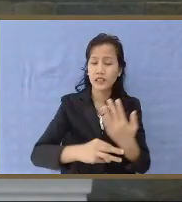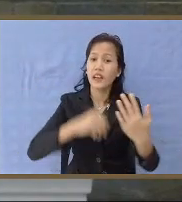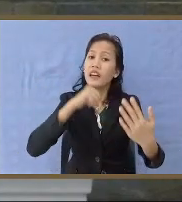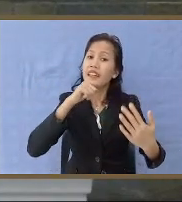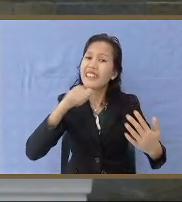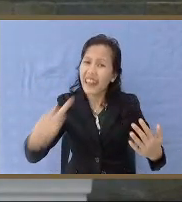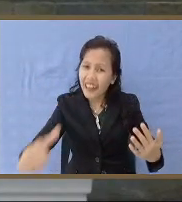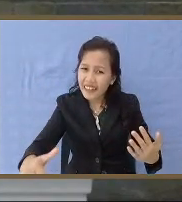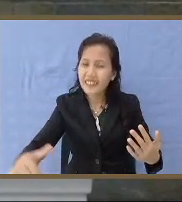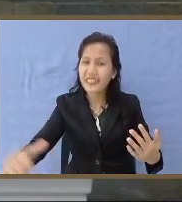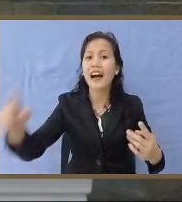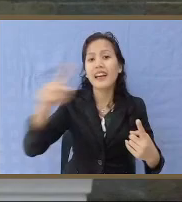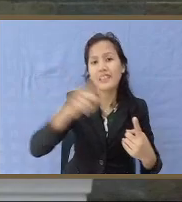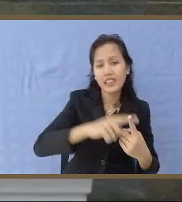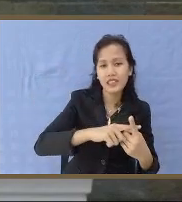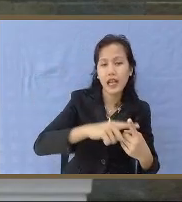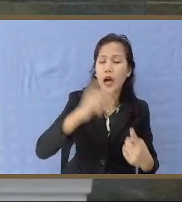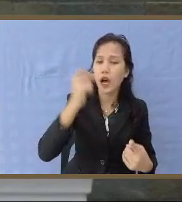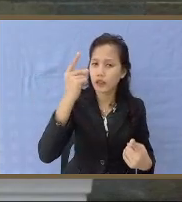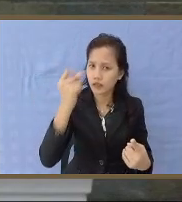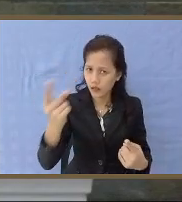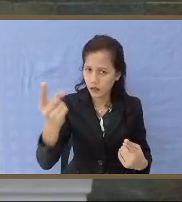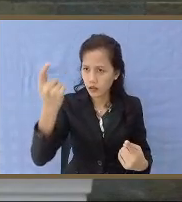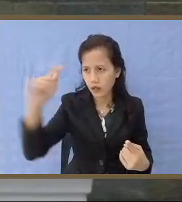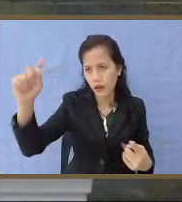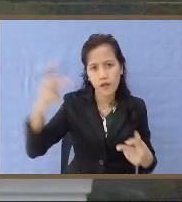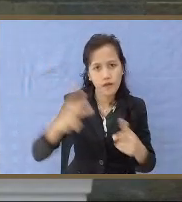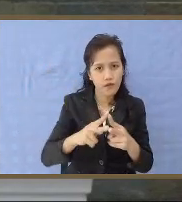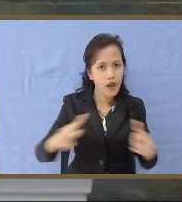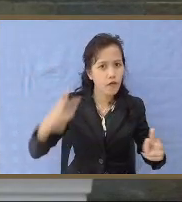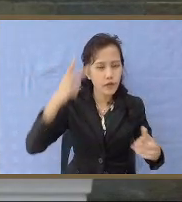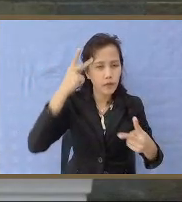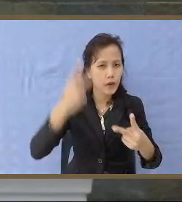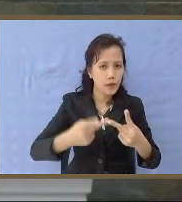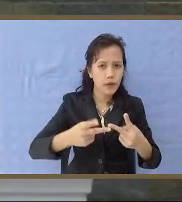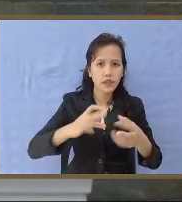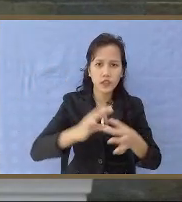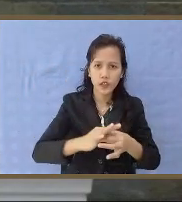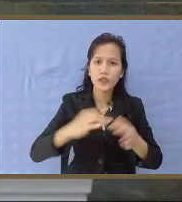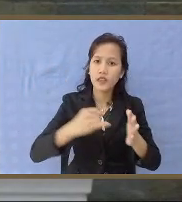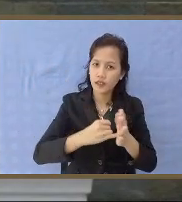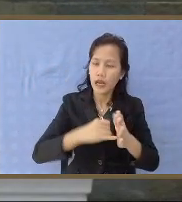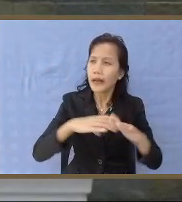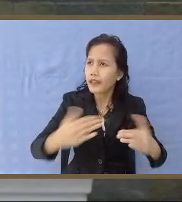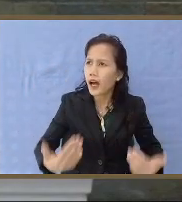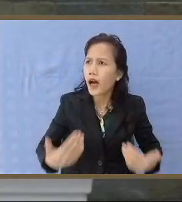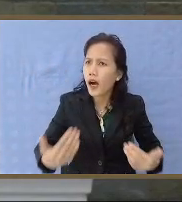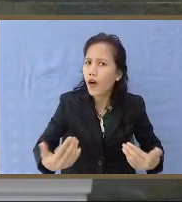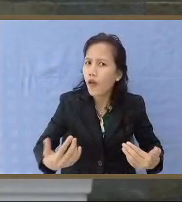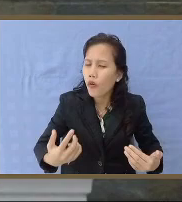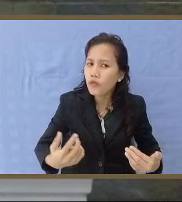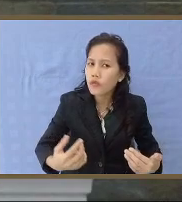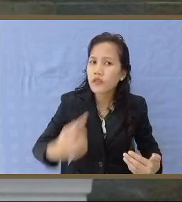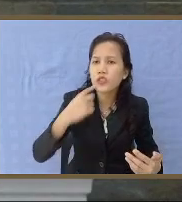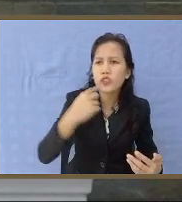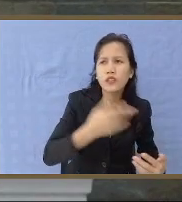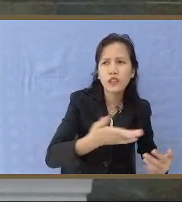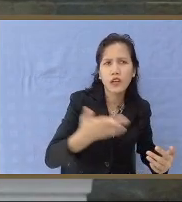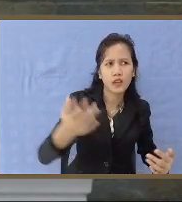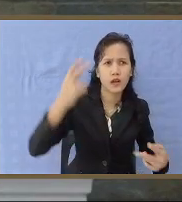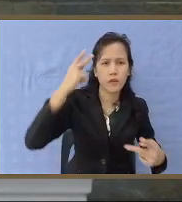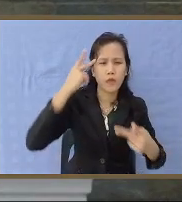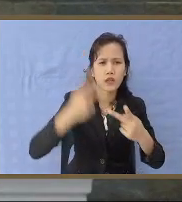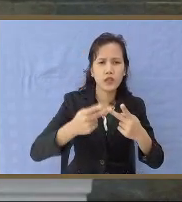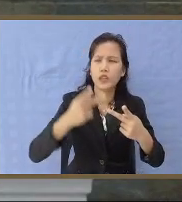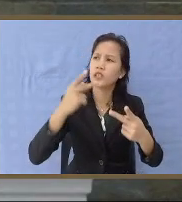understand the very purpose of it. You see? Now, ngayon, binigay ko na po sa inyo ang purpose, binigay ko sa inyo